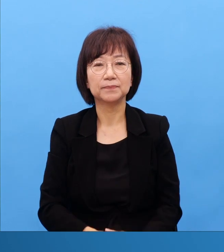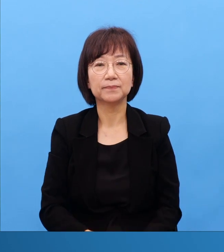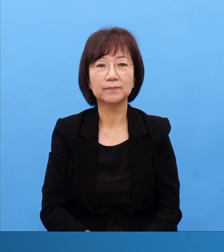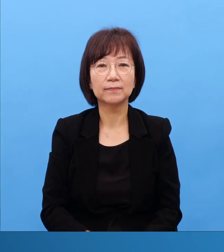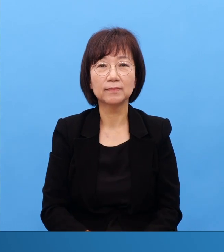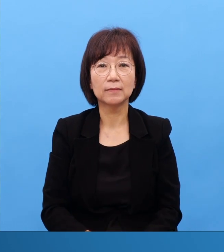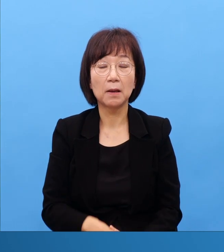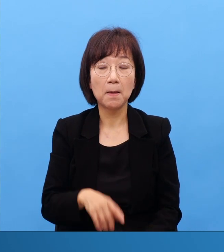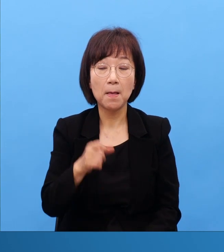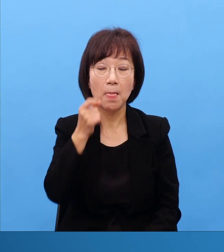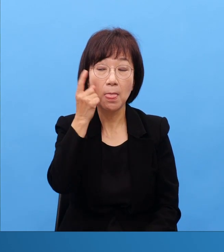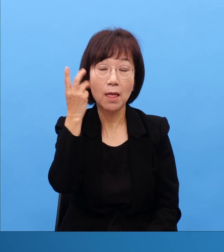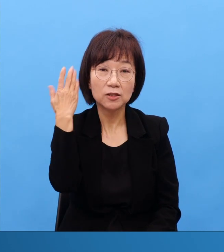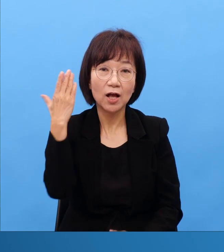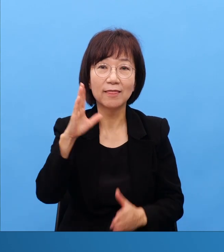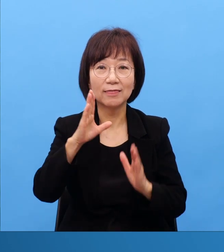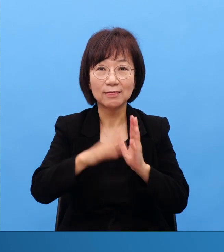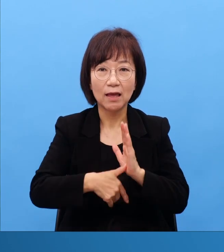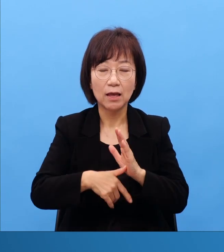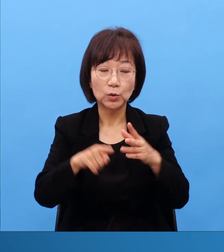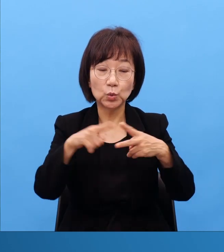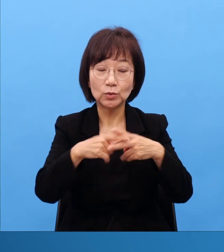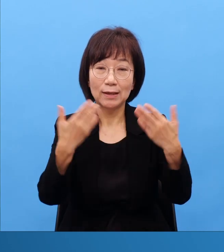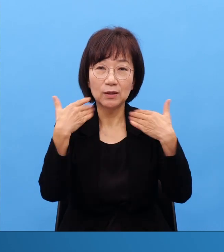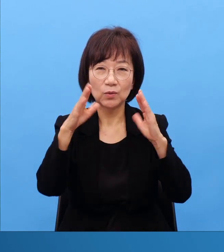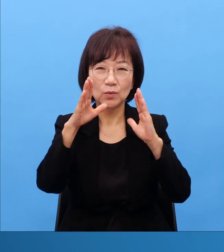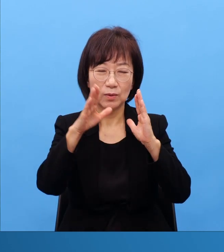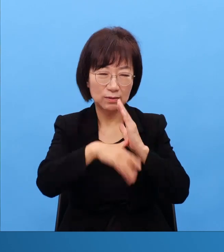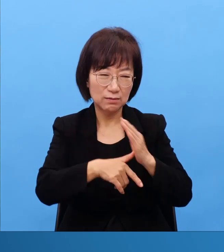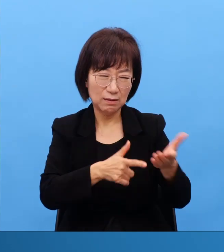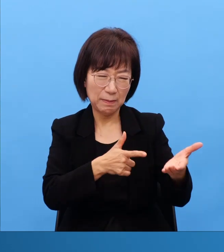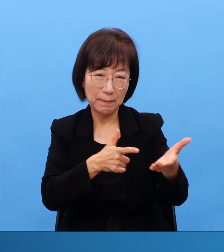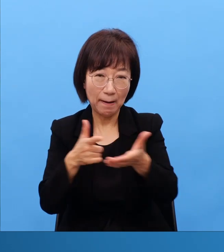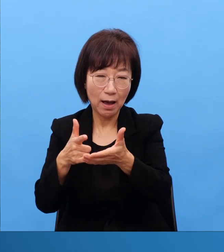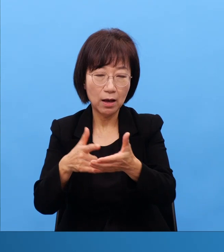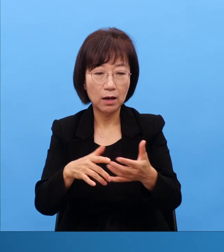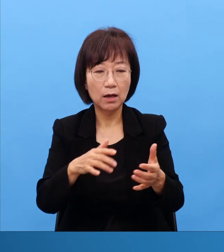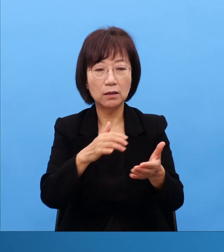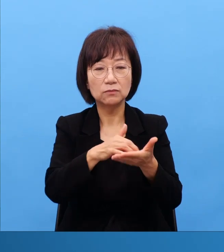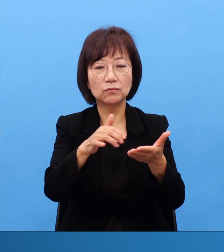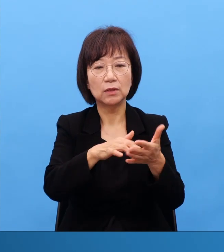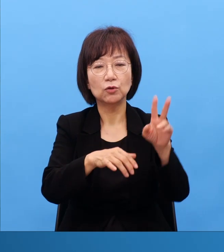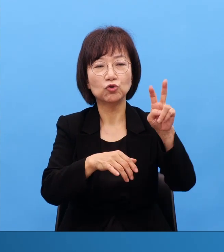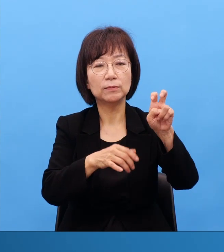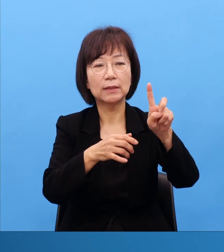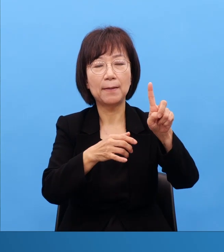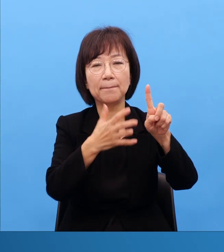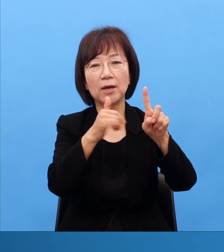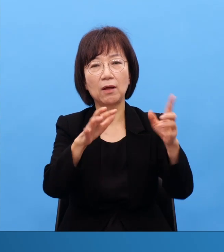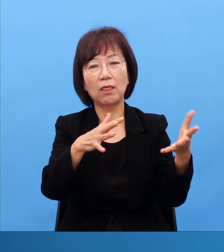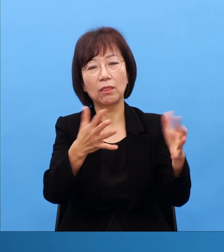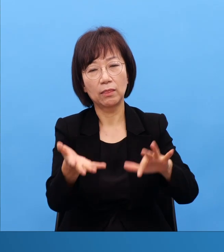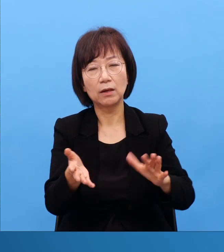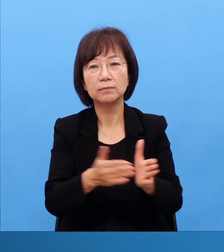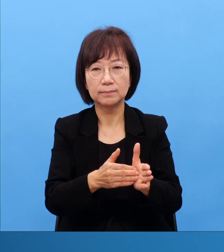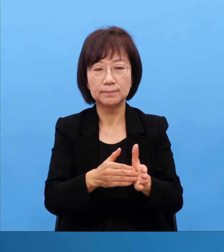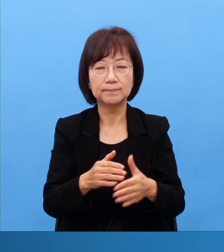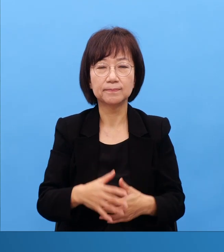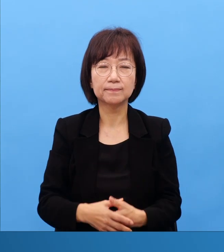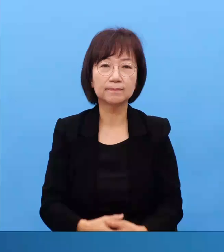몇 달 전에도 초등학교에서 총격 사건이 일어나서 21명이 목숨을 잃었어.